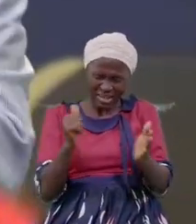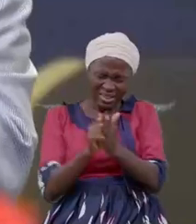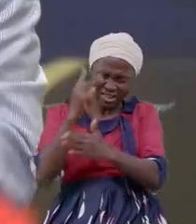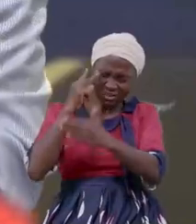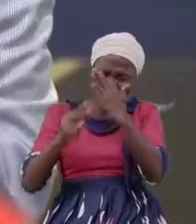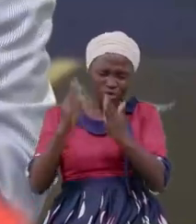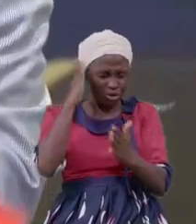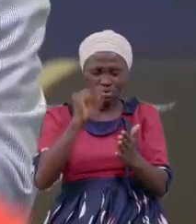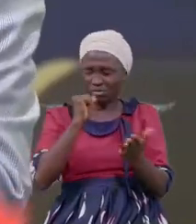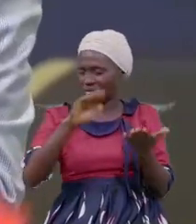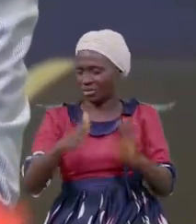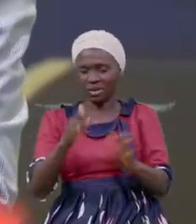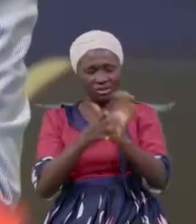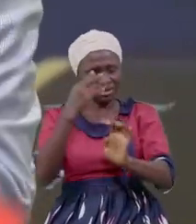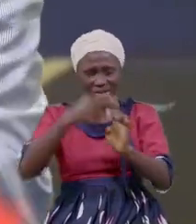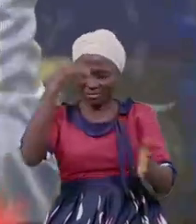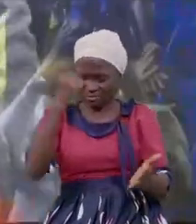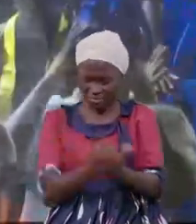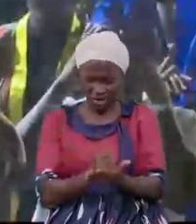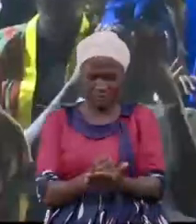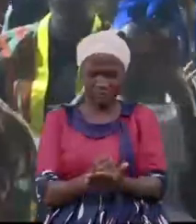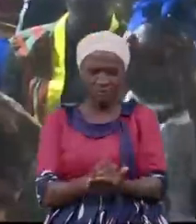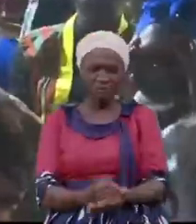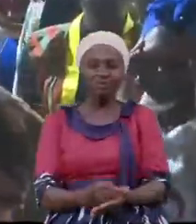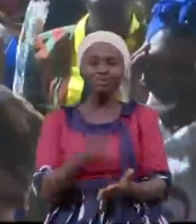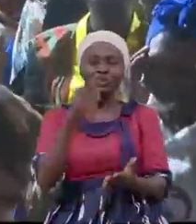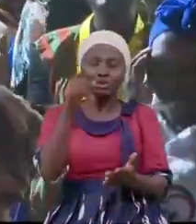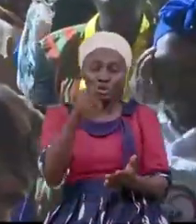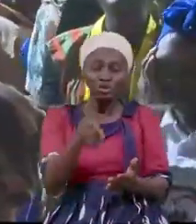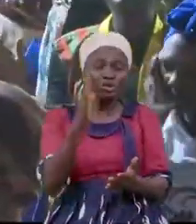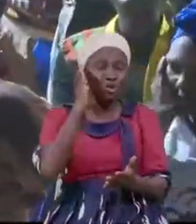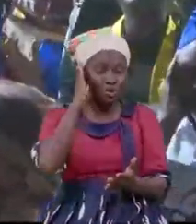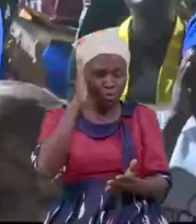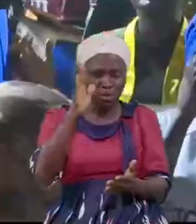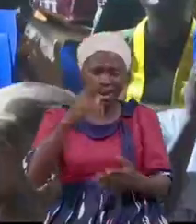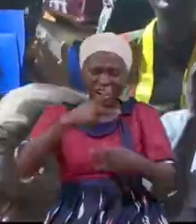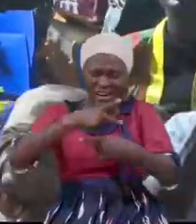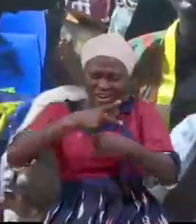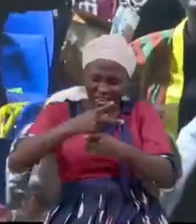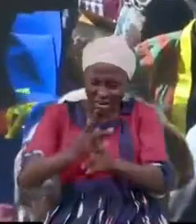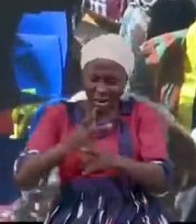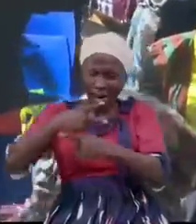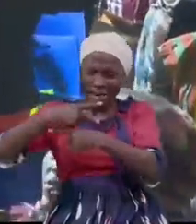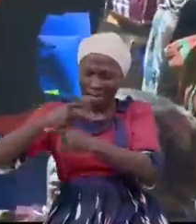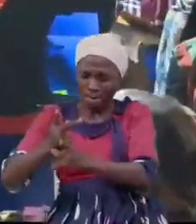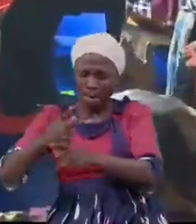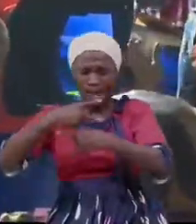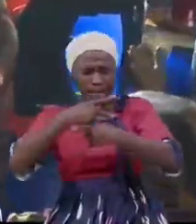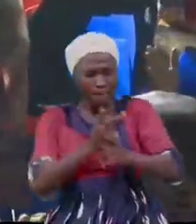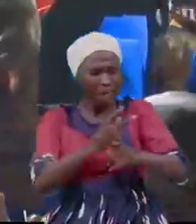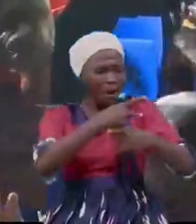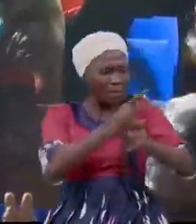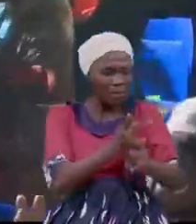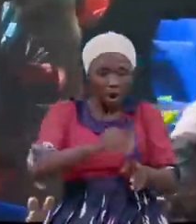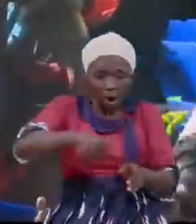pas vous serez un artigant de changement vous allez reproduire d'autres